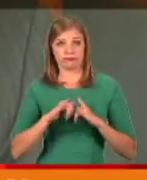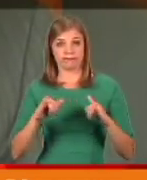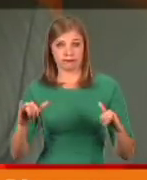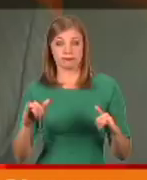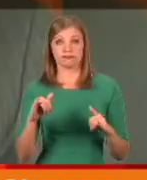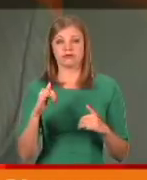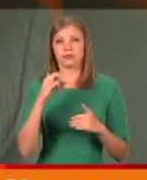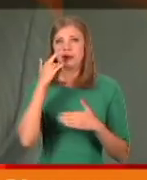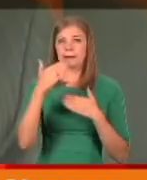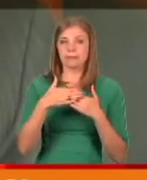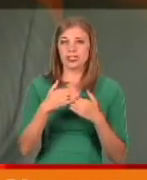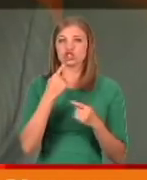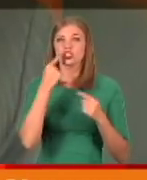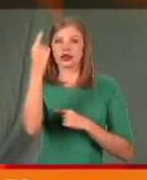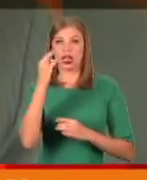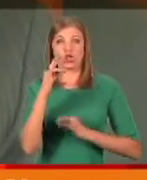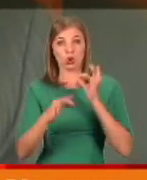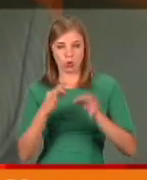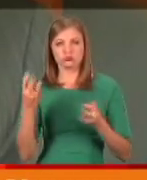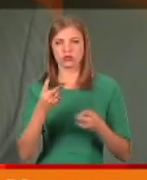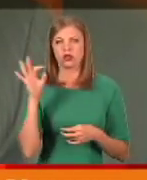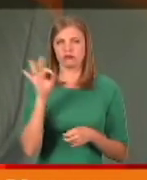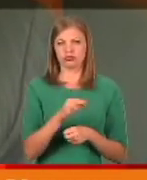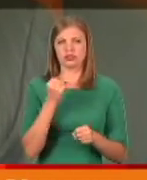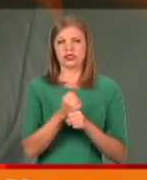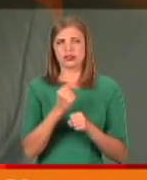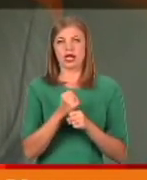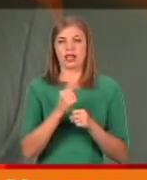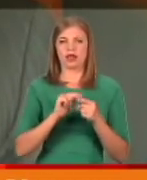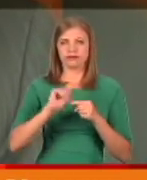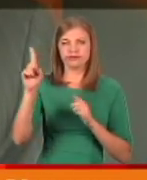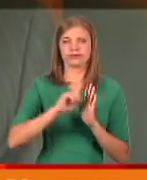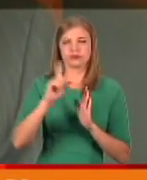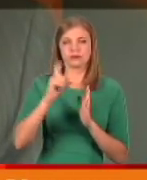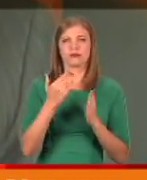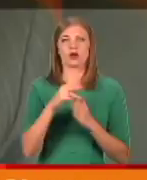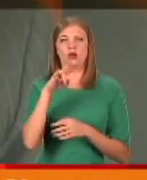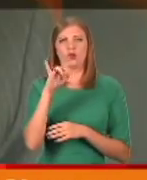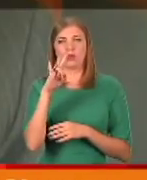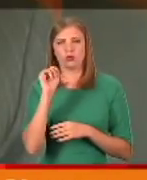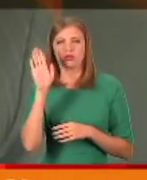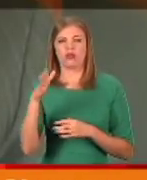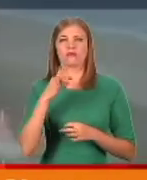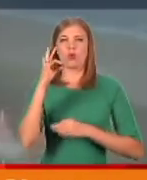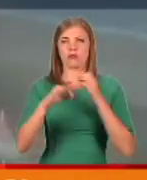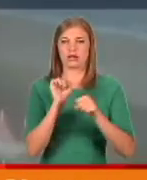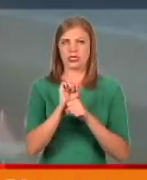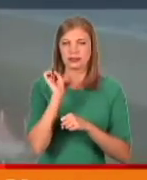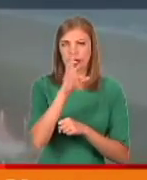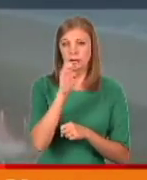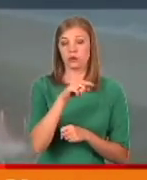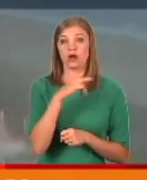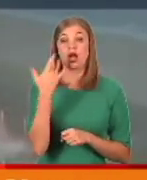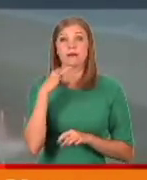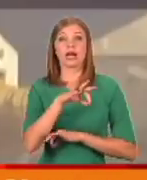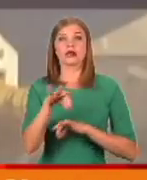от, ближній і дальній космос, то потрібно буде часто робити пуски, обезпечувати ту ж саму Луну, ту ж саму орбітальну станцію.